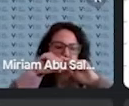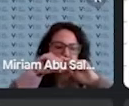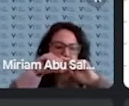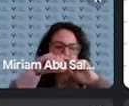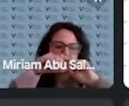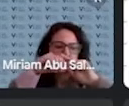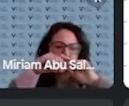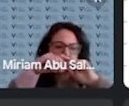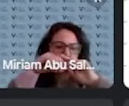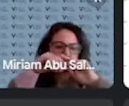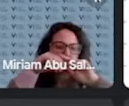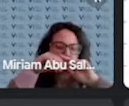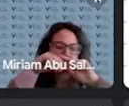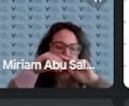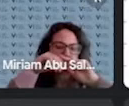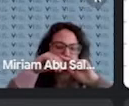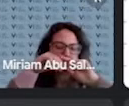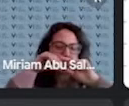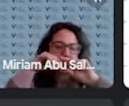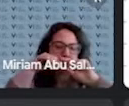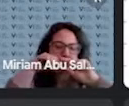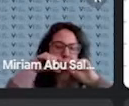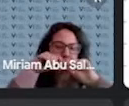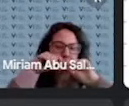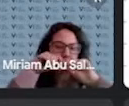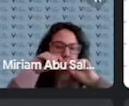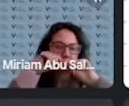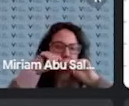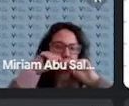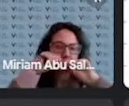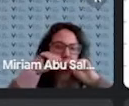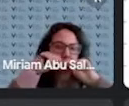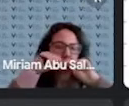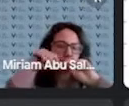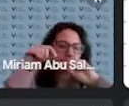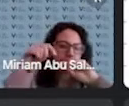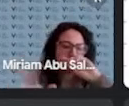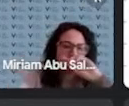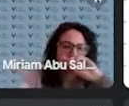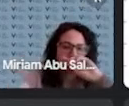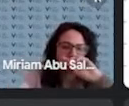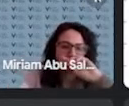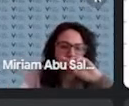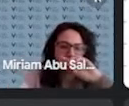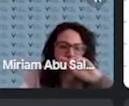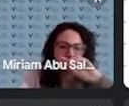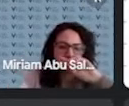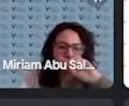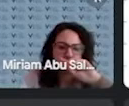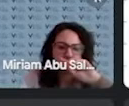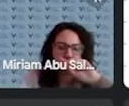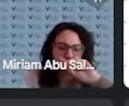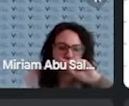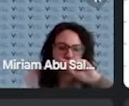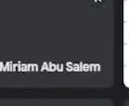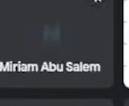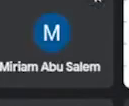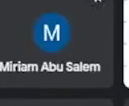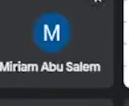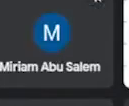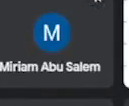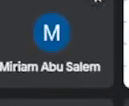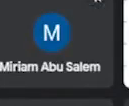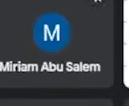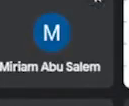quanti voi, a chi fosse davvero interessato, chi fosse volesse iscriversi al dipartimento